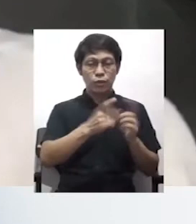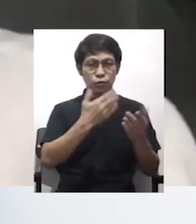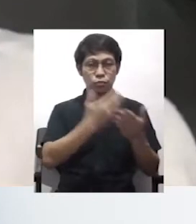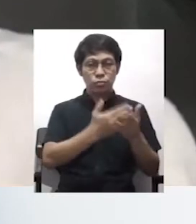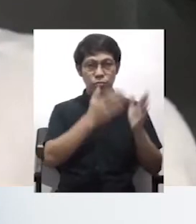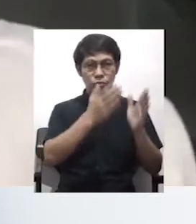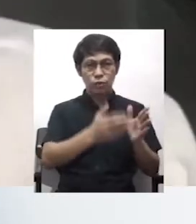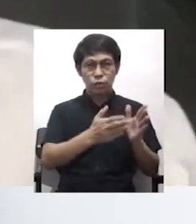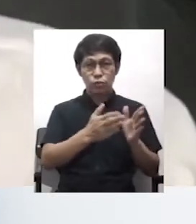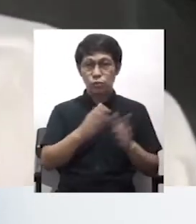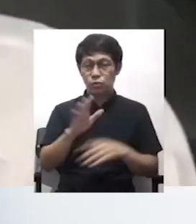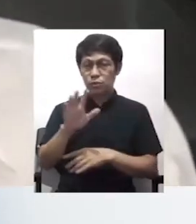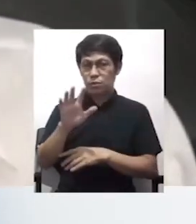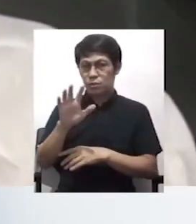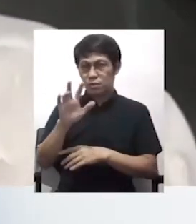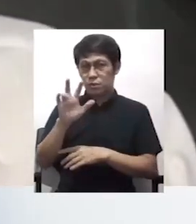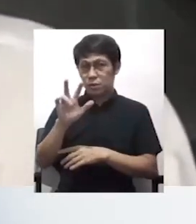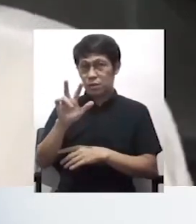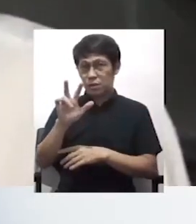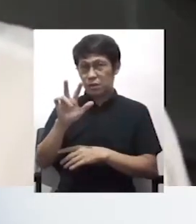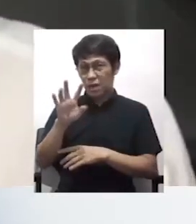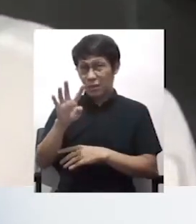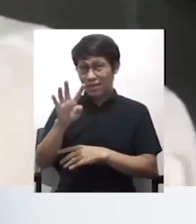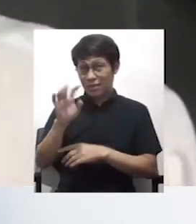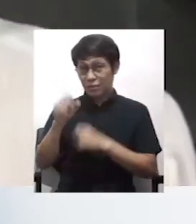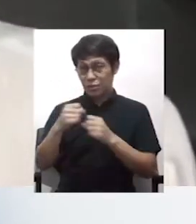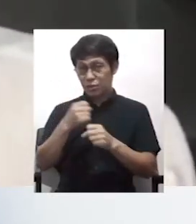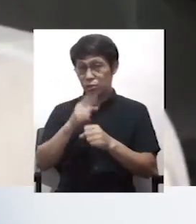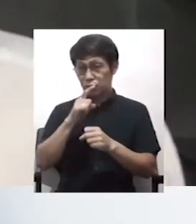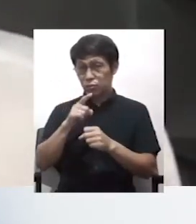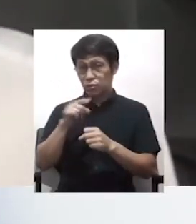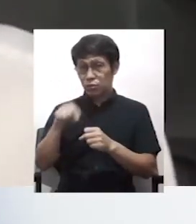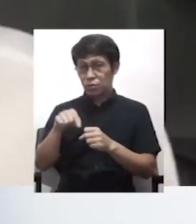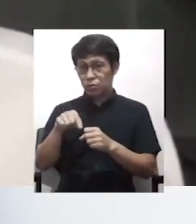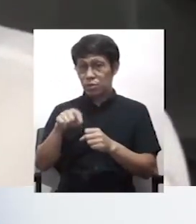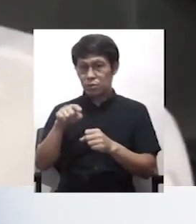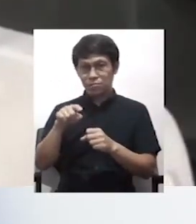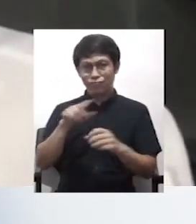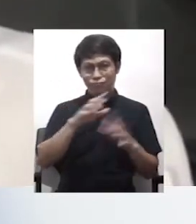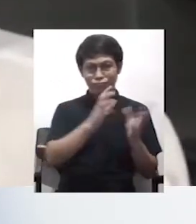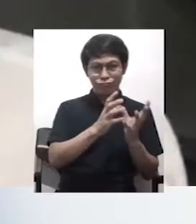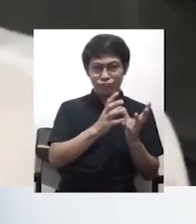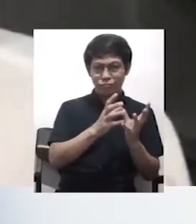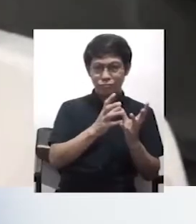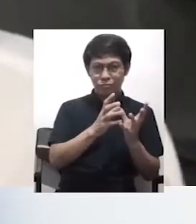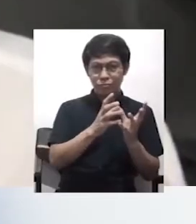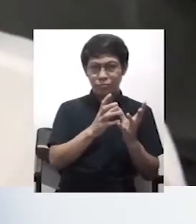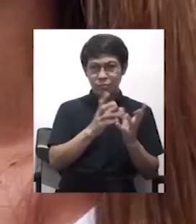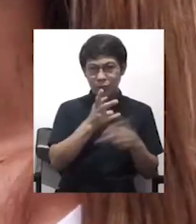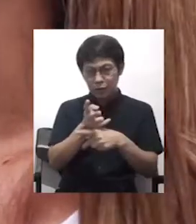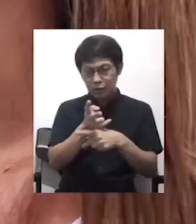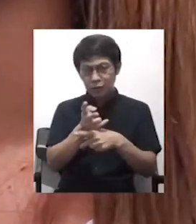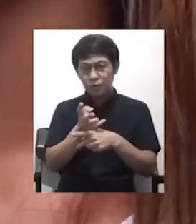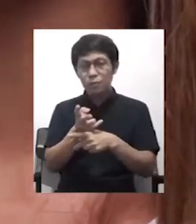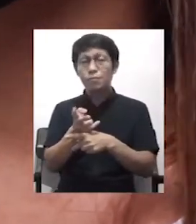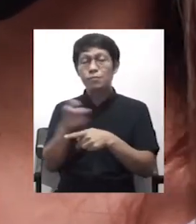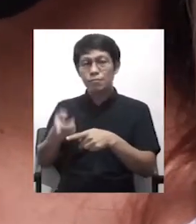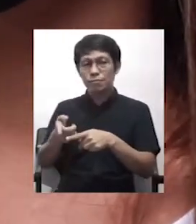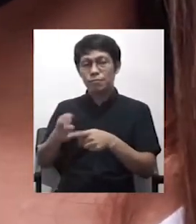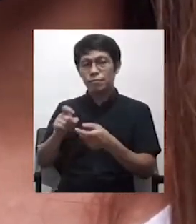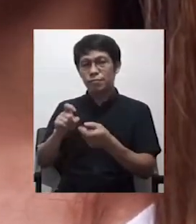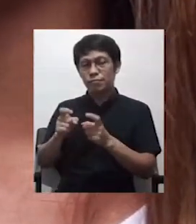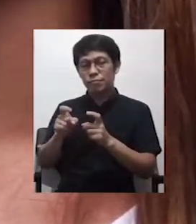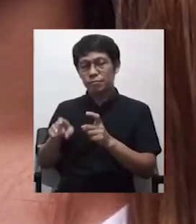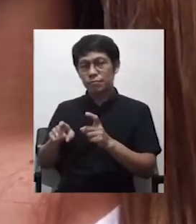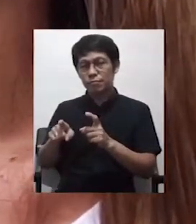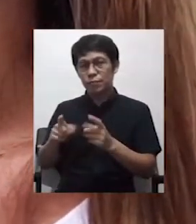4 na taong gulang na si Jerome, pag-ibig ng komunidad na naging daan para mabigyan siya ng pag-asa. Opo, si Beverly